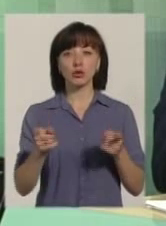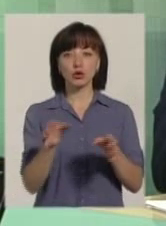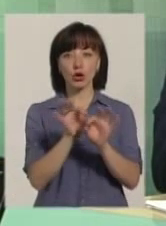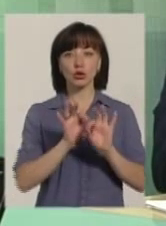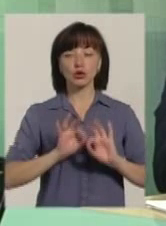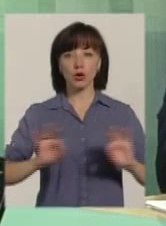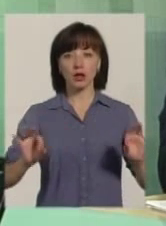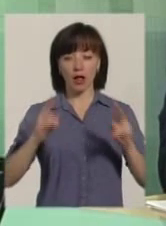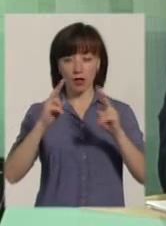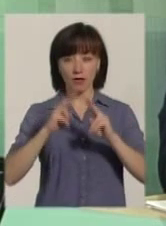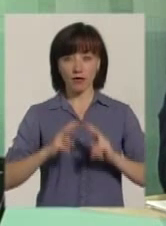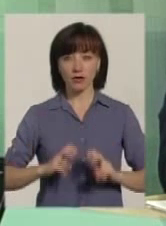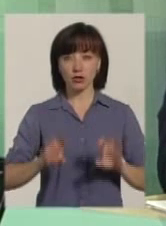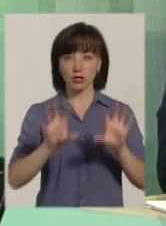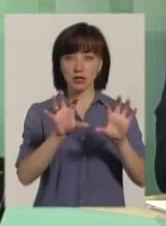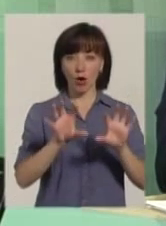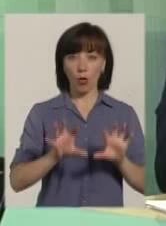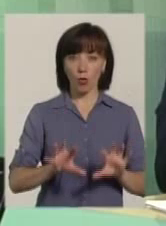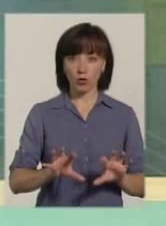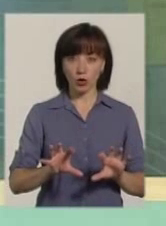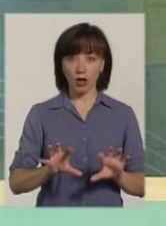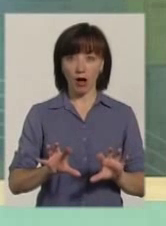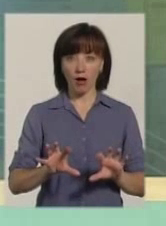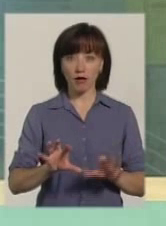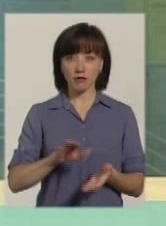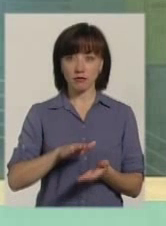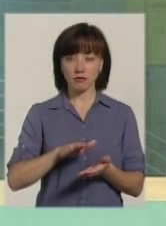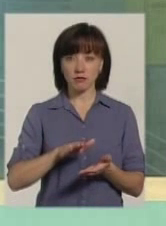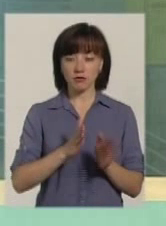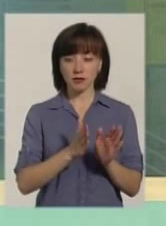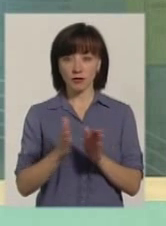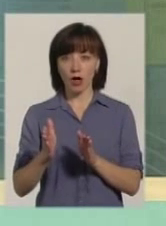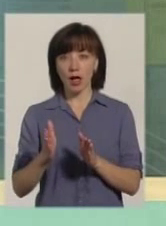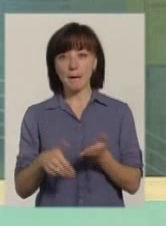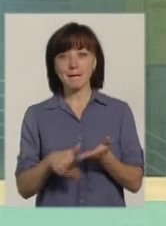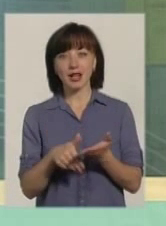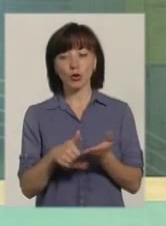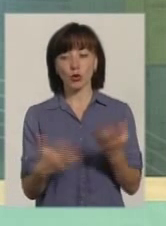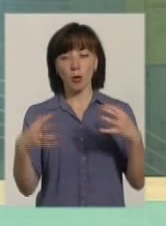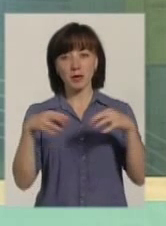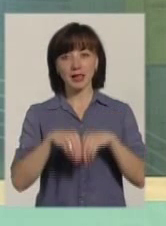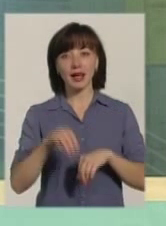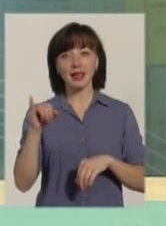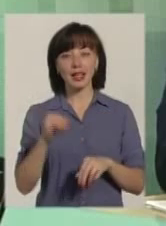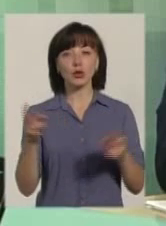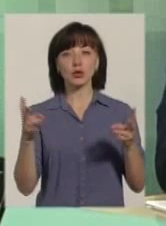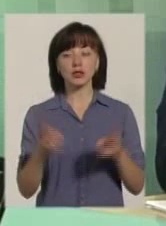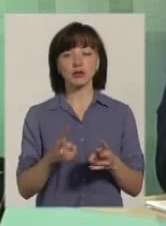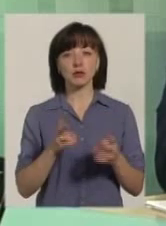досконало вивчили і законодавство, і методику об'єднання, і доцільність. Тобто ми повинні дуже активно